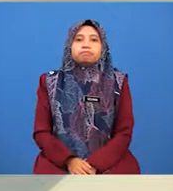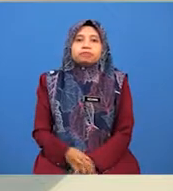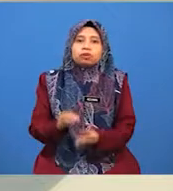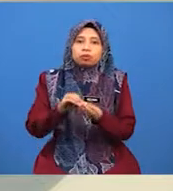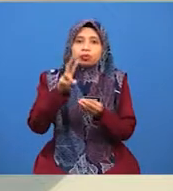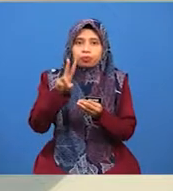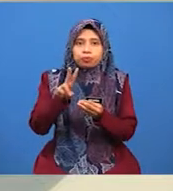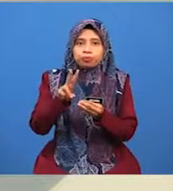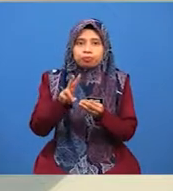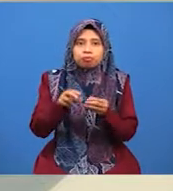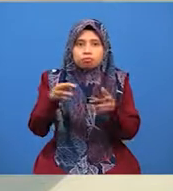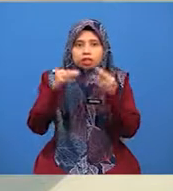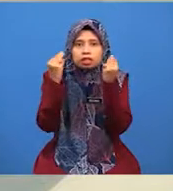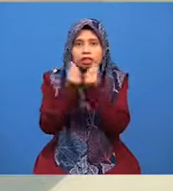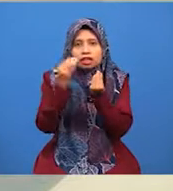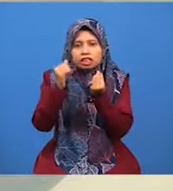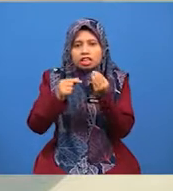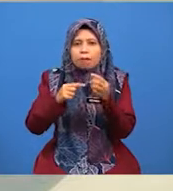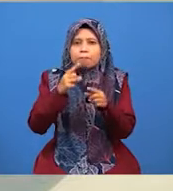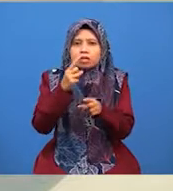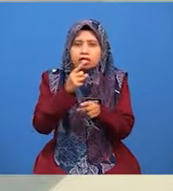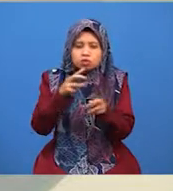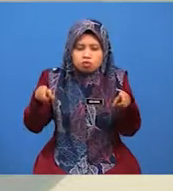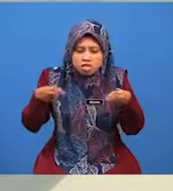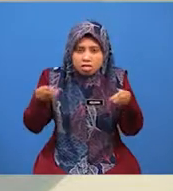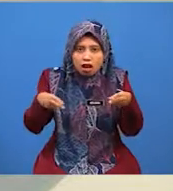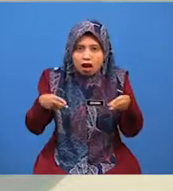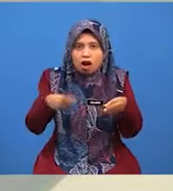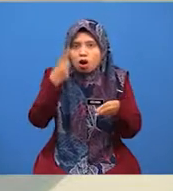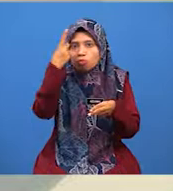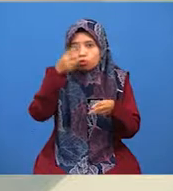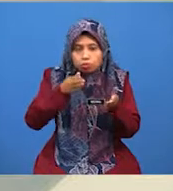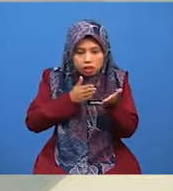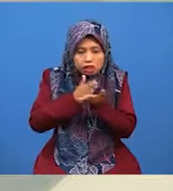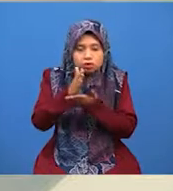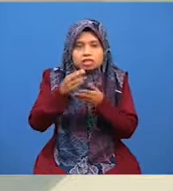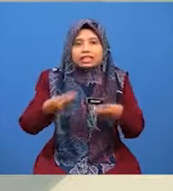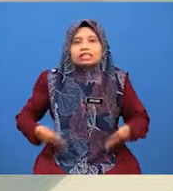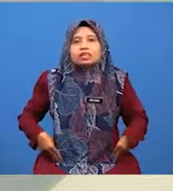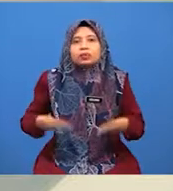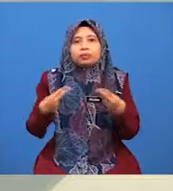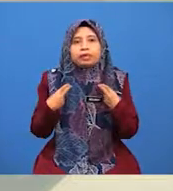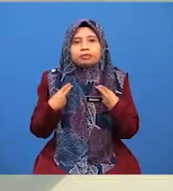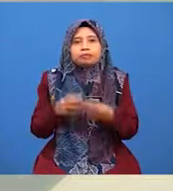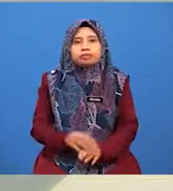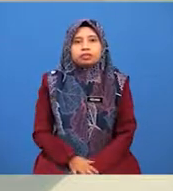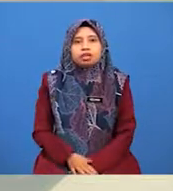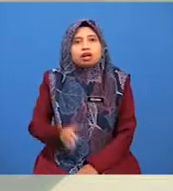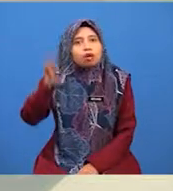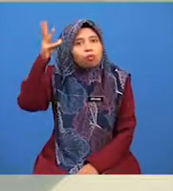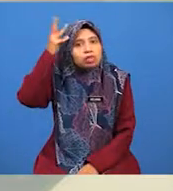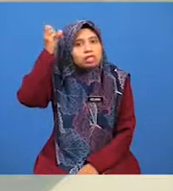Yang kedua, masyarakat yang gigih berusaha untuk meneruskan kehidupan.